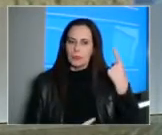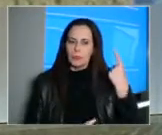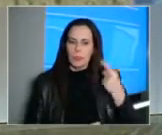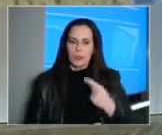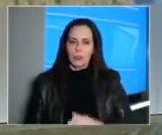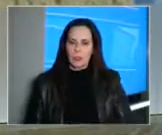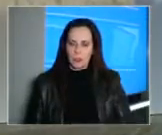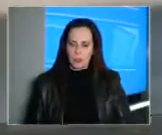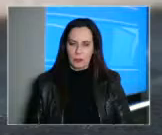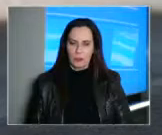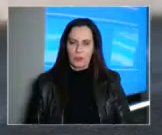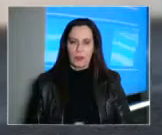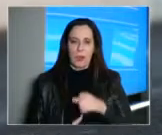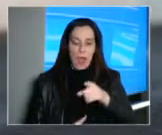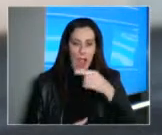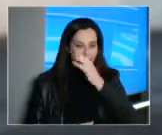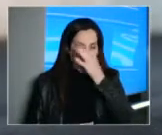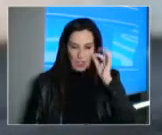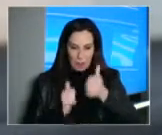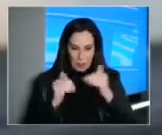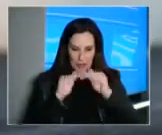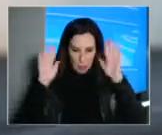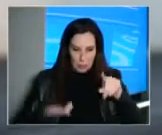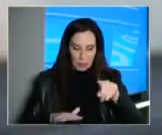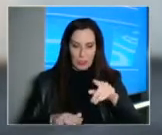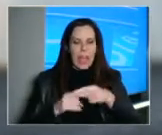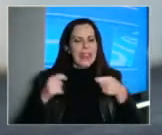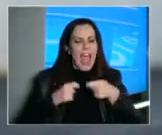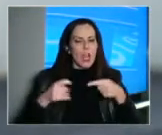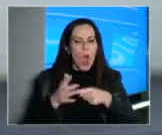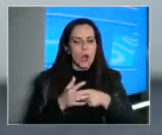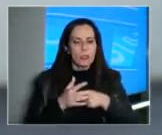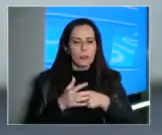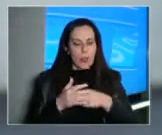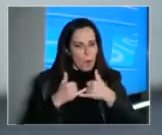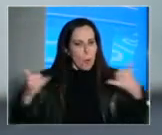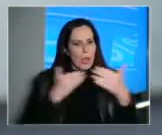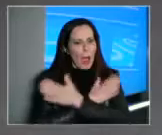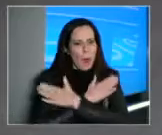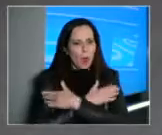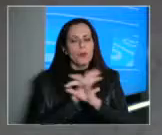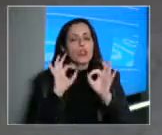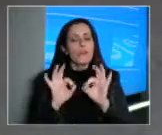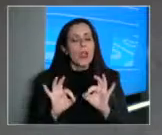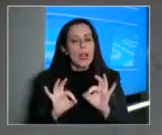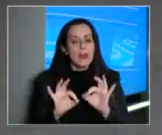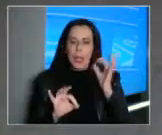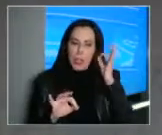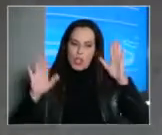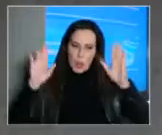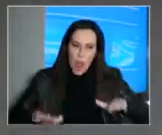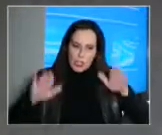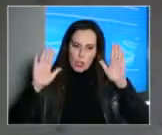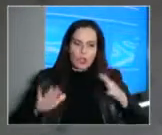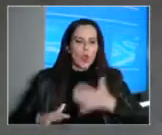כדברי הנהלת החברה. החיג'אב הספורטיבי הזה שעשוי מניילון פותח במרוקו והוא מיועד למוסלמיות